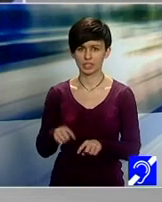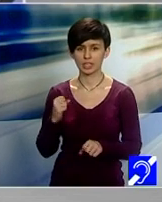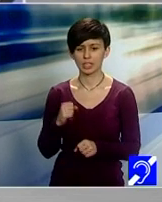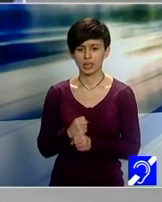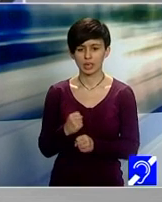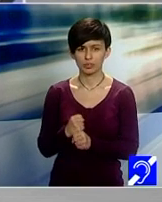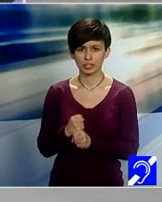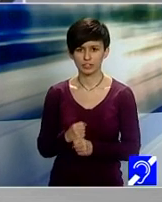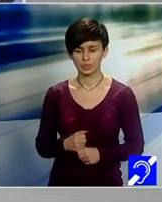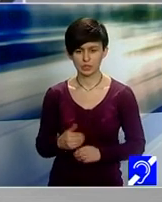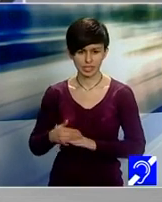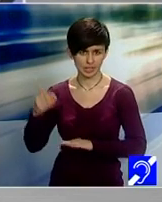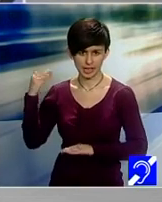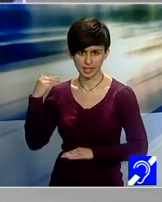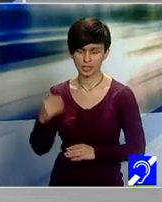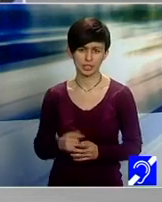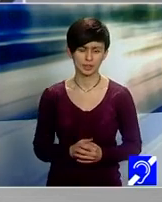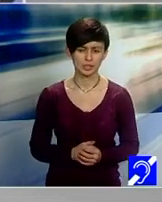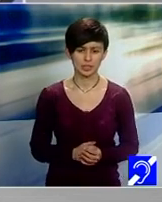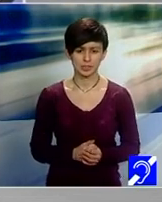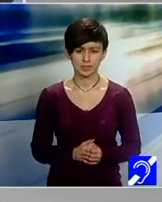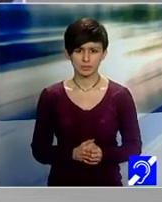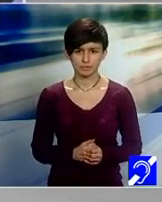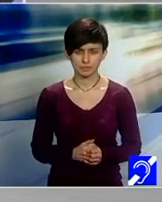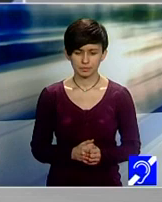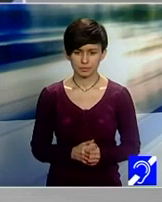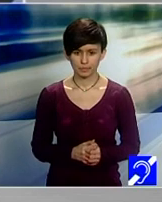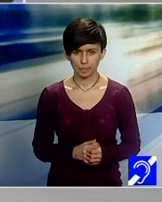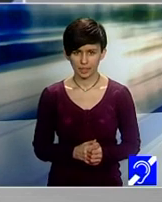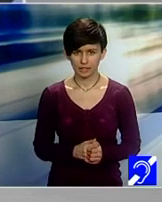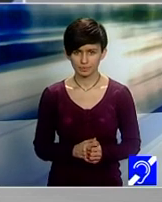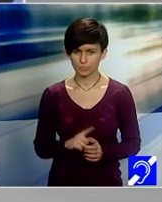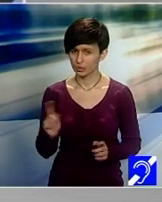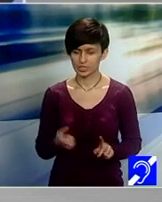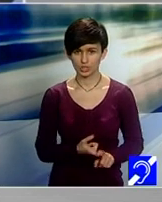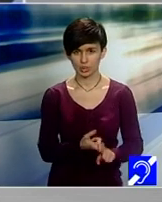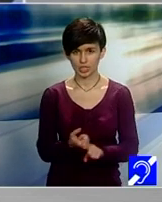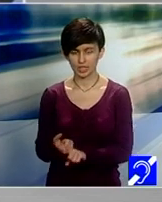nu există o retroactivitate atunci când legea nouă vine și